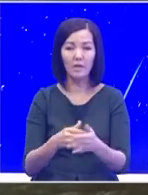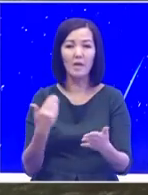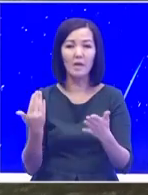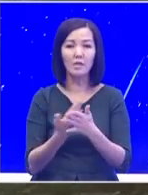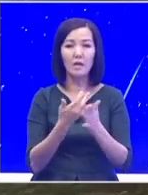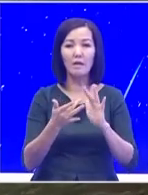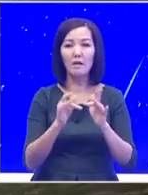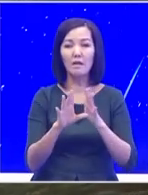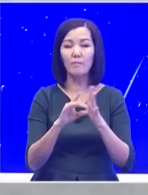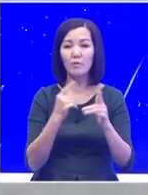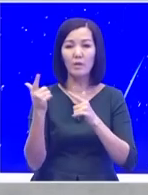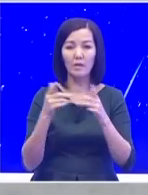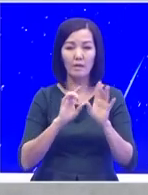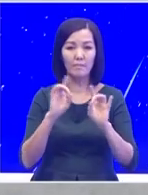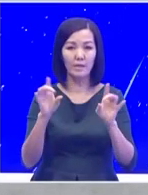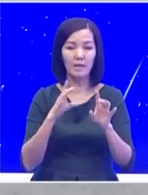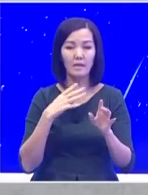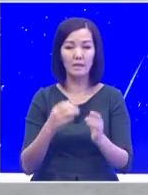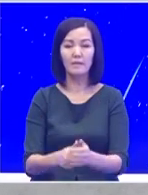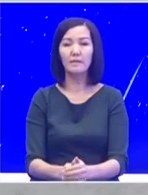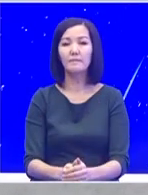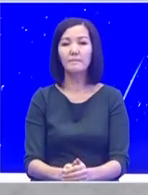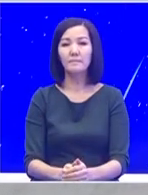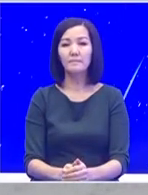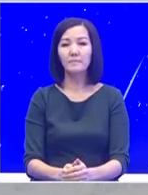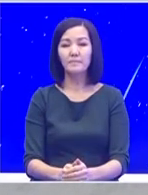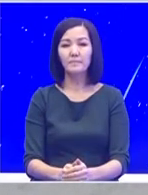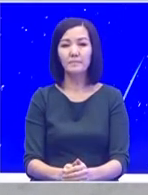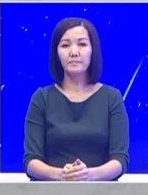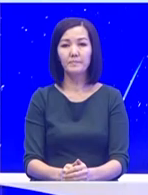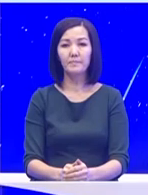Топтаманы ғаламтор ақпараттарымен дайындаған Меруерт Қыдырбайқызы, Жетісу телеарнасы.